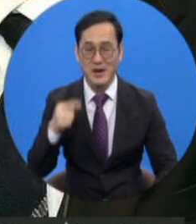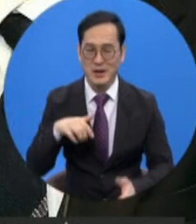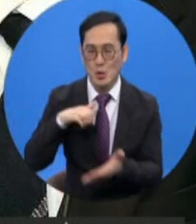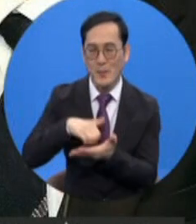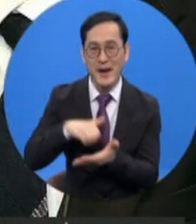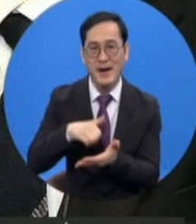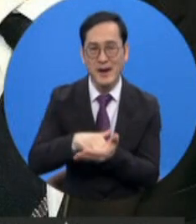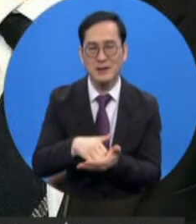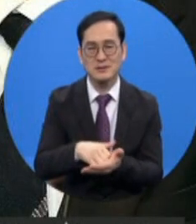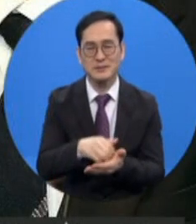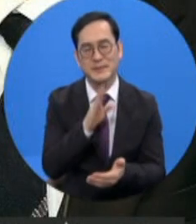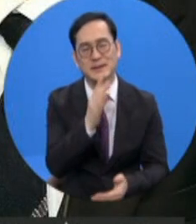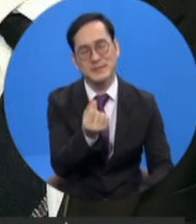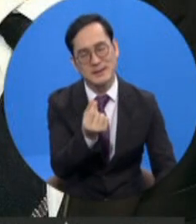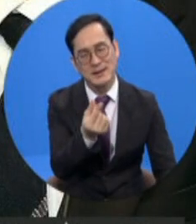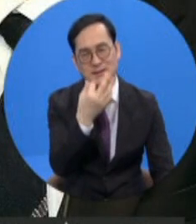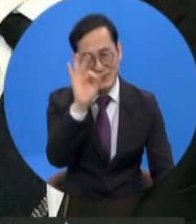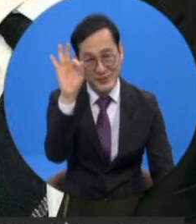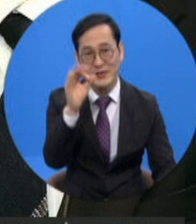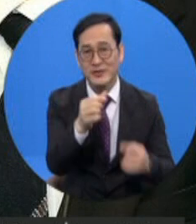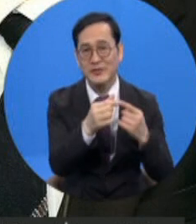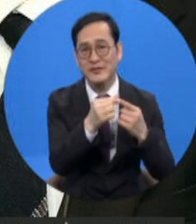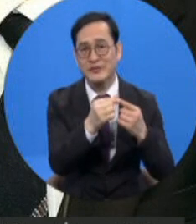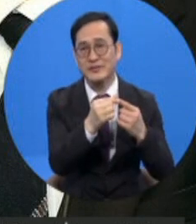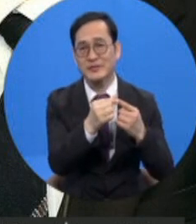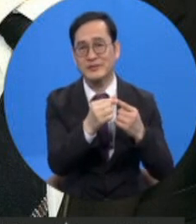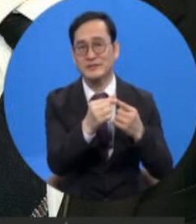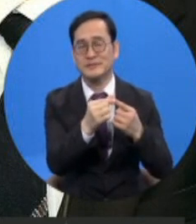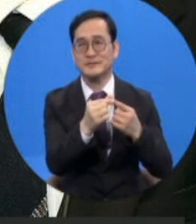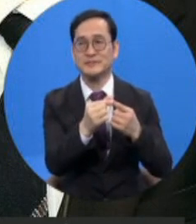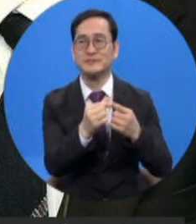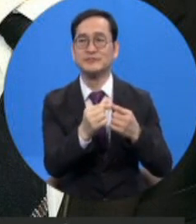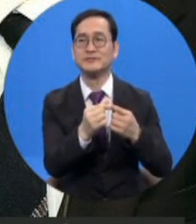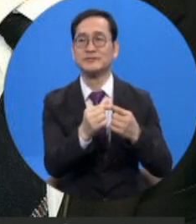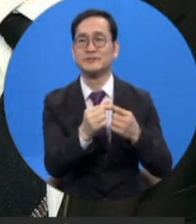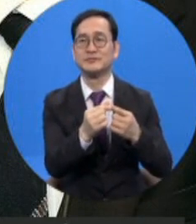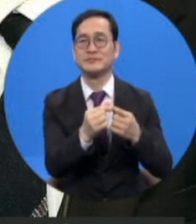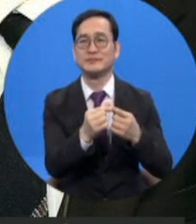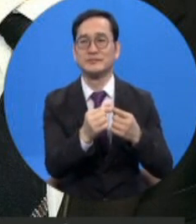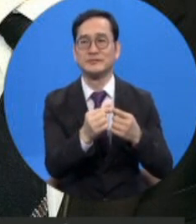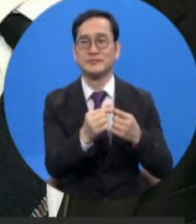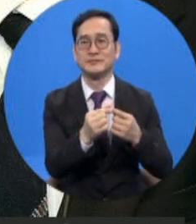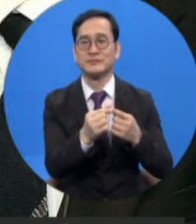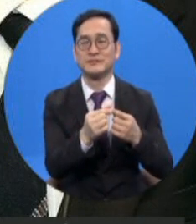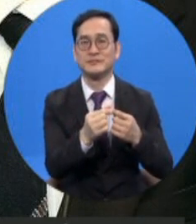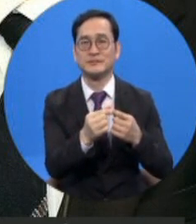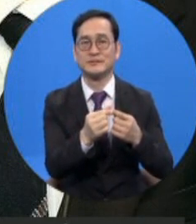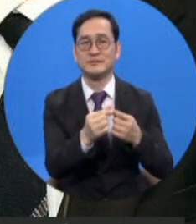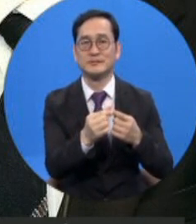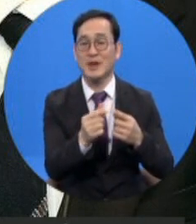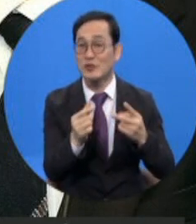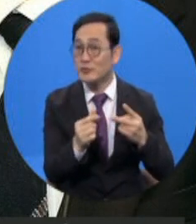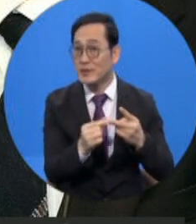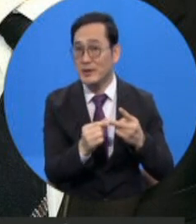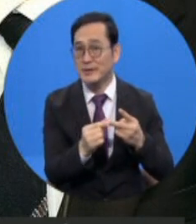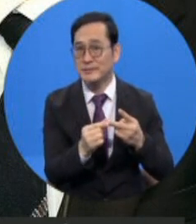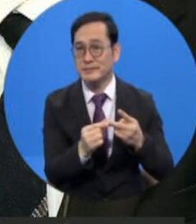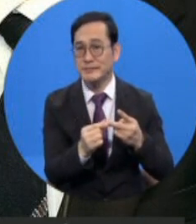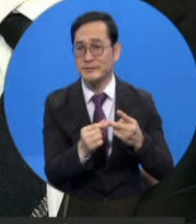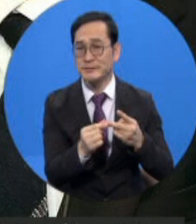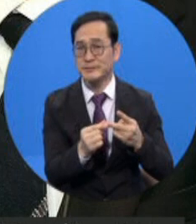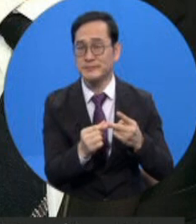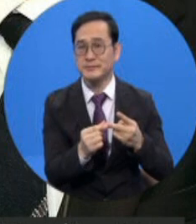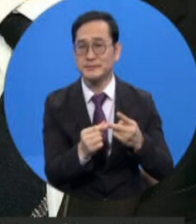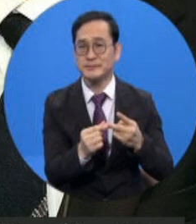그런데 어제 저희 돌직구에 나왔던 전용기 선대위 대변인이 선대위에서 조금 전에 확인을 했다면서 어제 글을